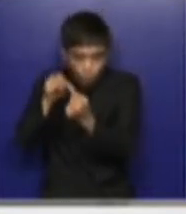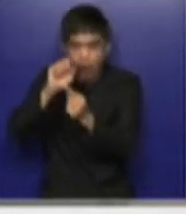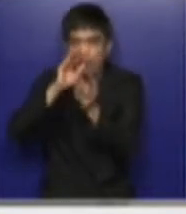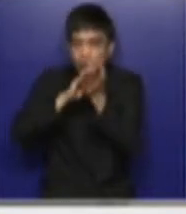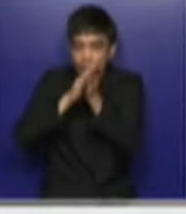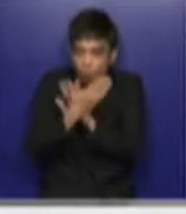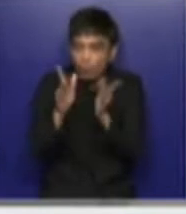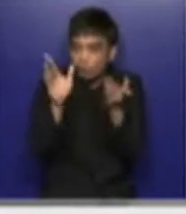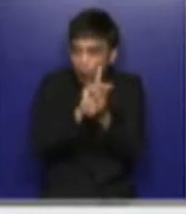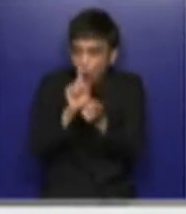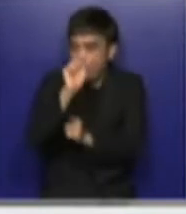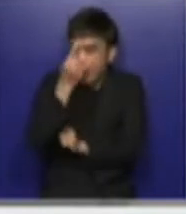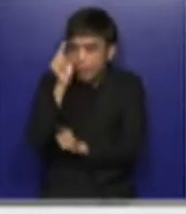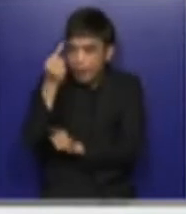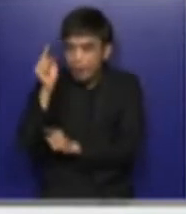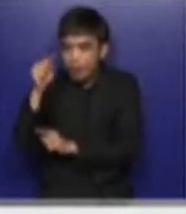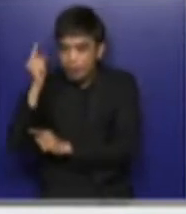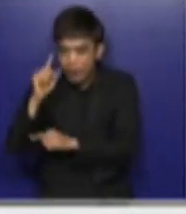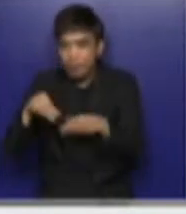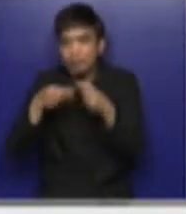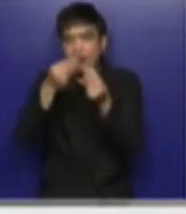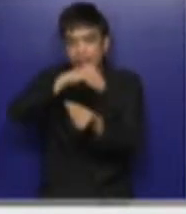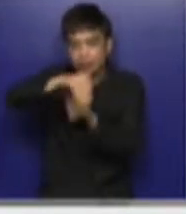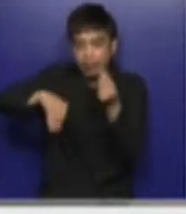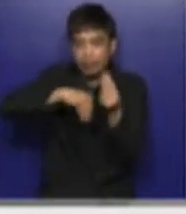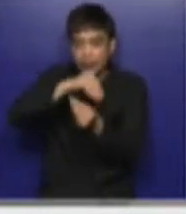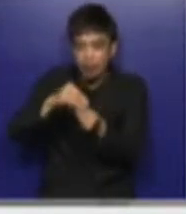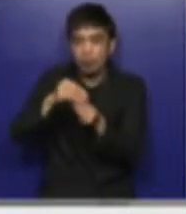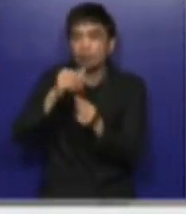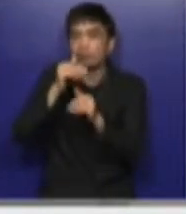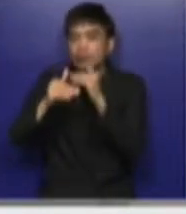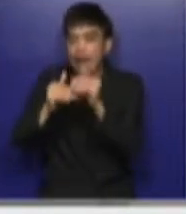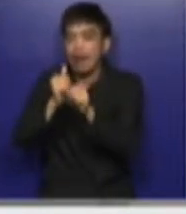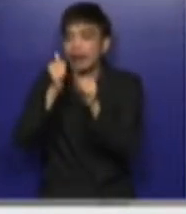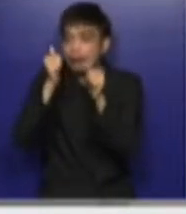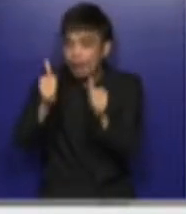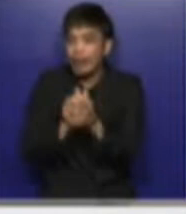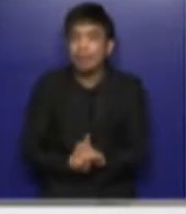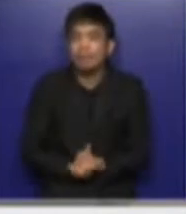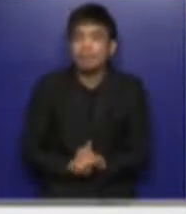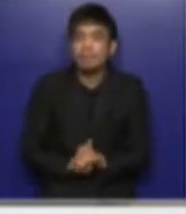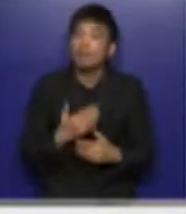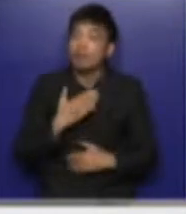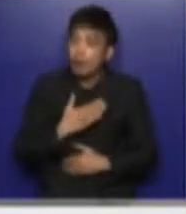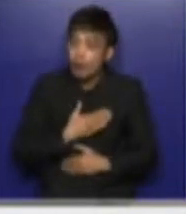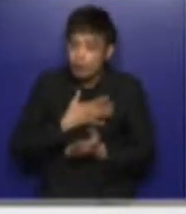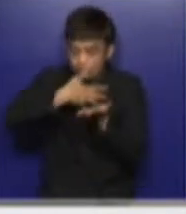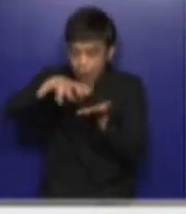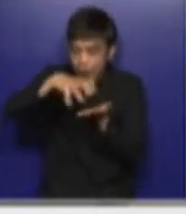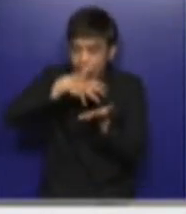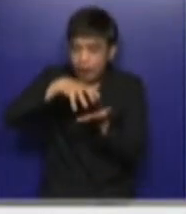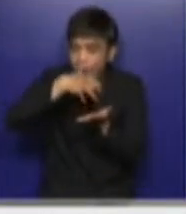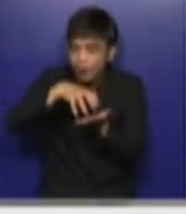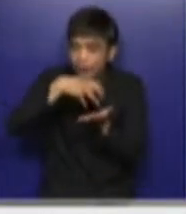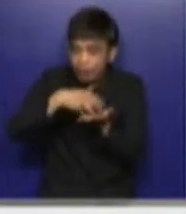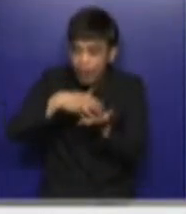พื่อให้สามารถใช้ทุนทางวัฒนธรรมสร้างเศรษฐกิจได้อย่างแท้จริงค่ะท่านประธานคะอย่างที่ดิฉันได้กล่าวไปนะคะบางอย่